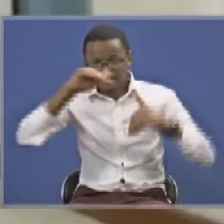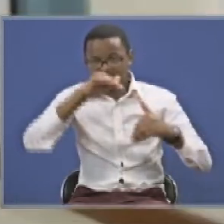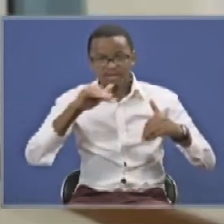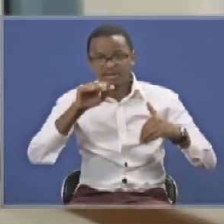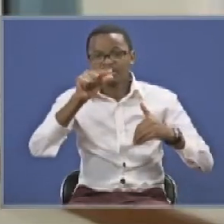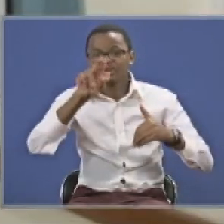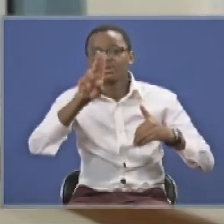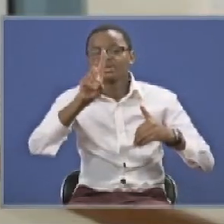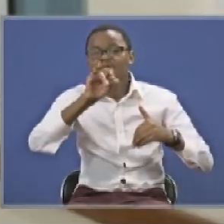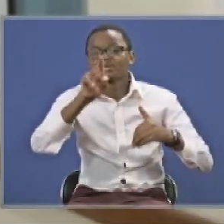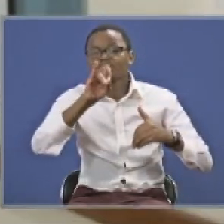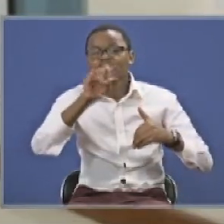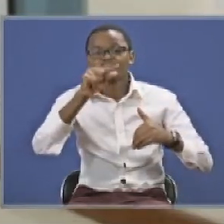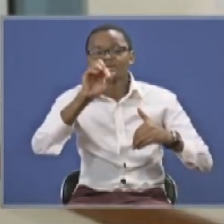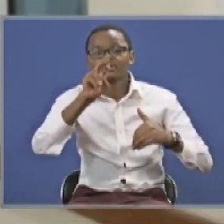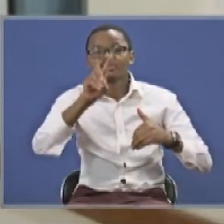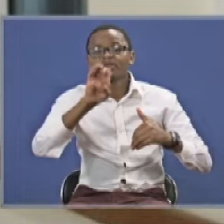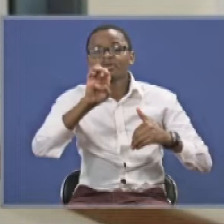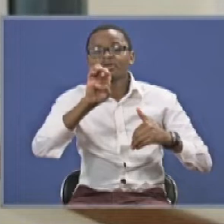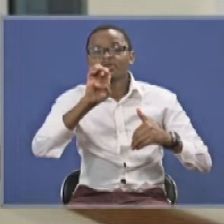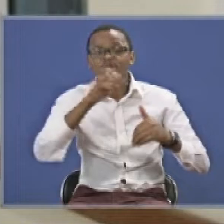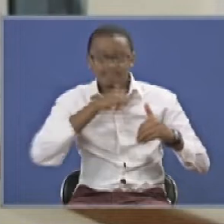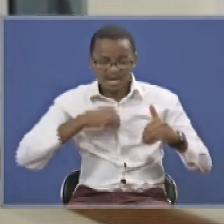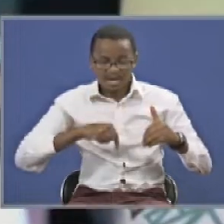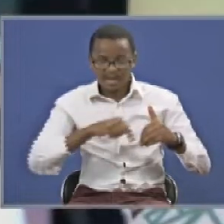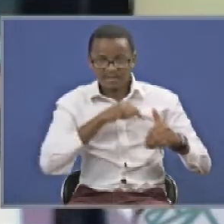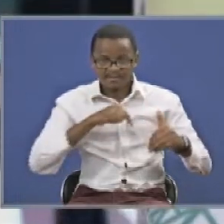ya Mbuzi, Jibana, Gede, Mtwapa na Malindi.